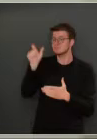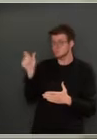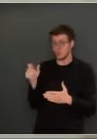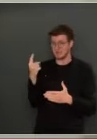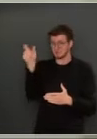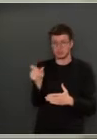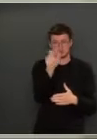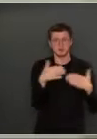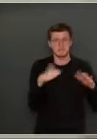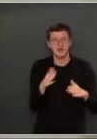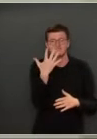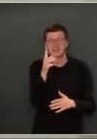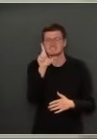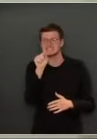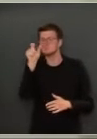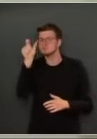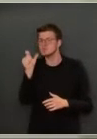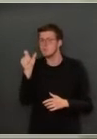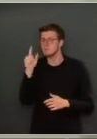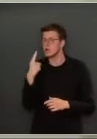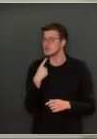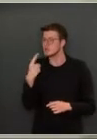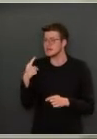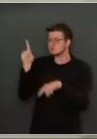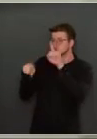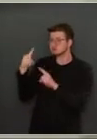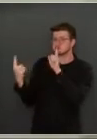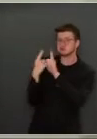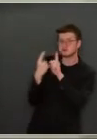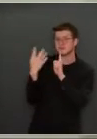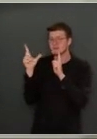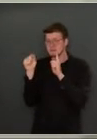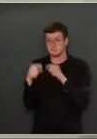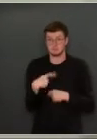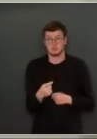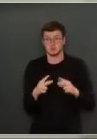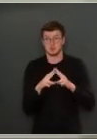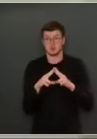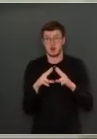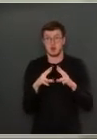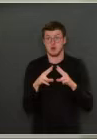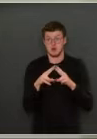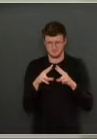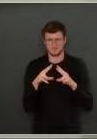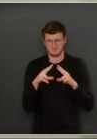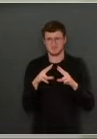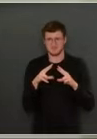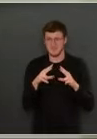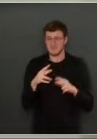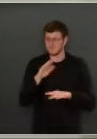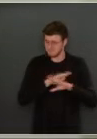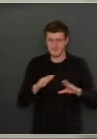15 personen per week. Vanaf woensdag worden dat dezelfde 5 personen voor de